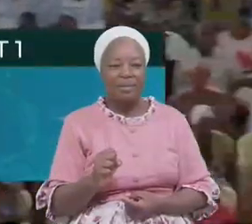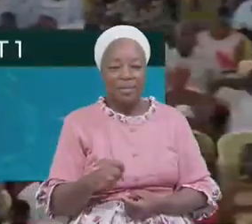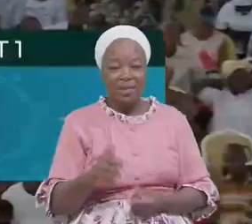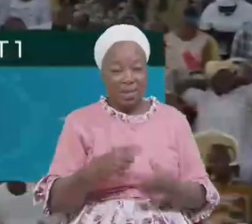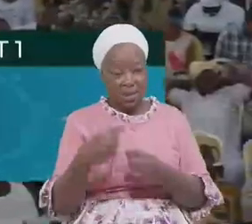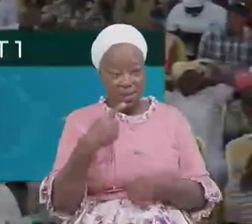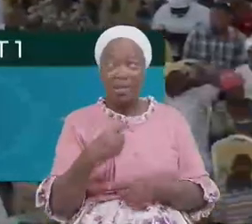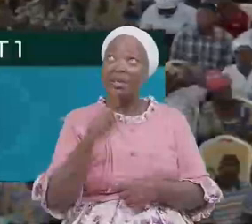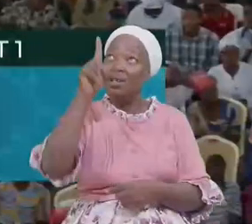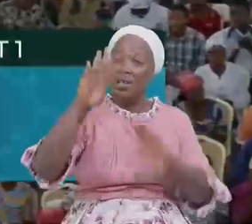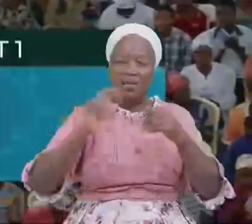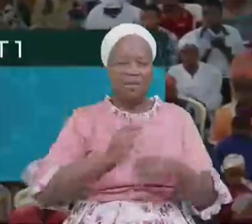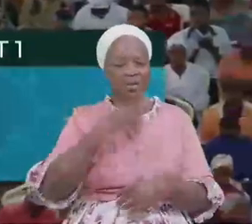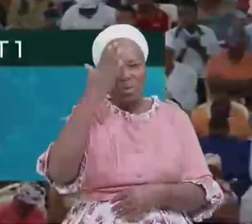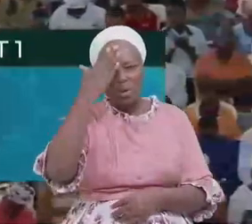Il dit, nous donne